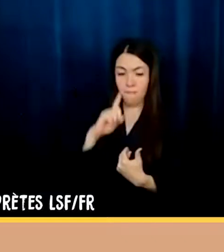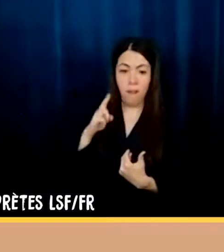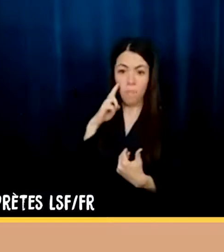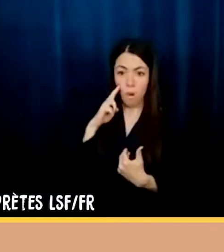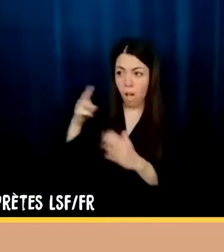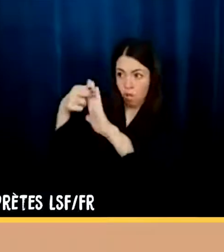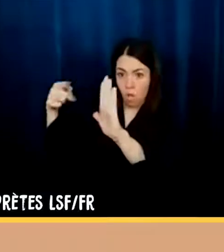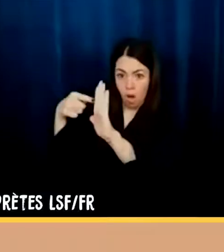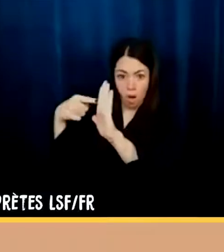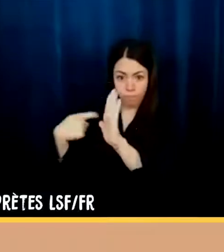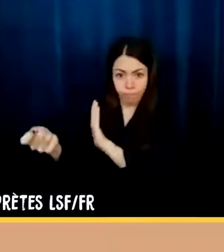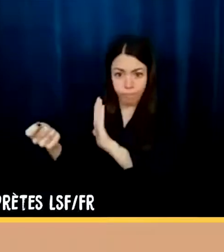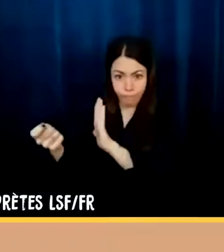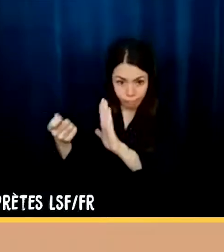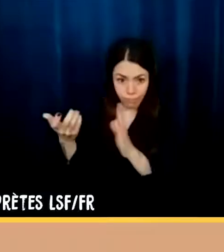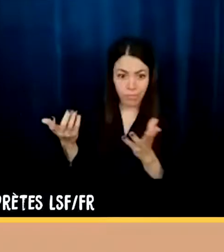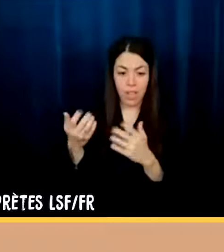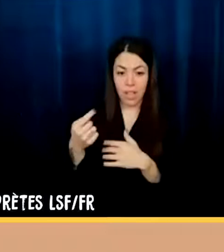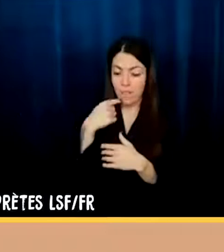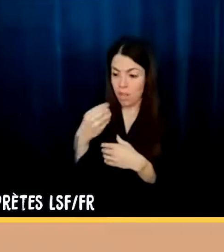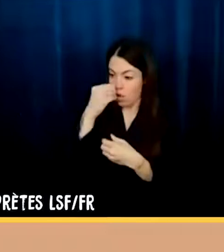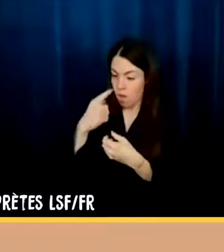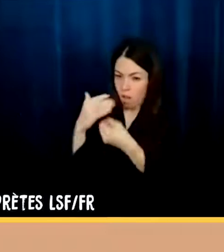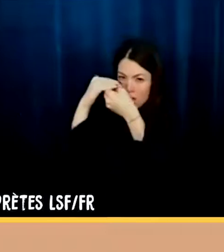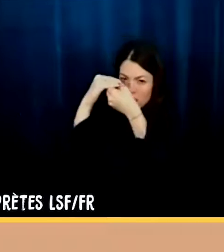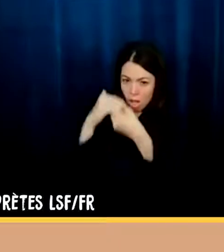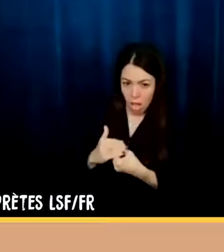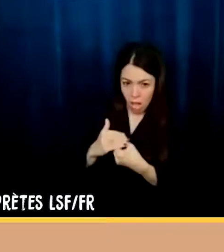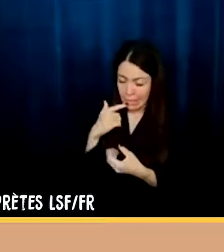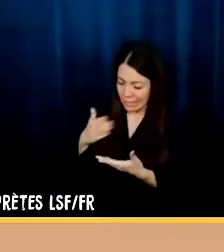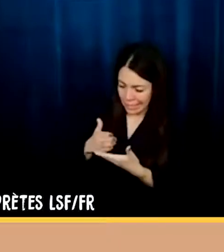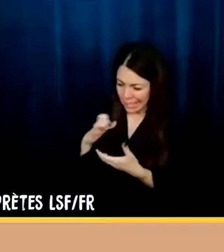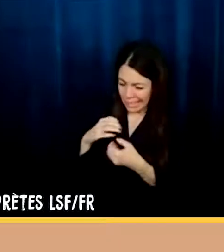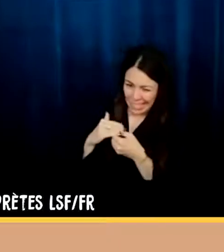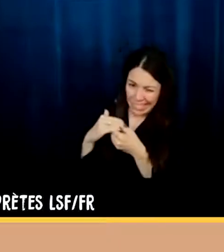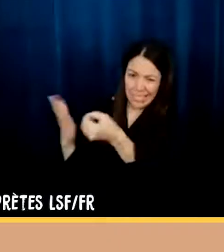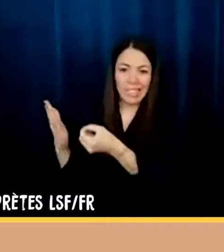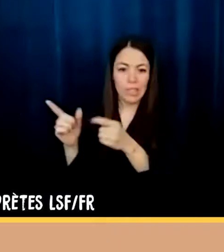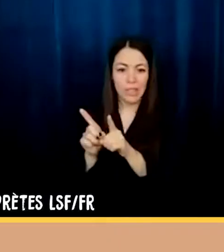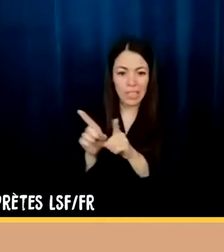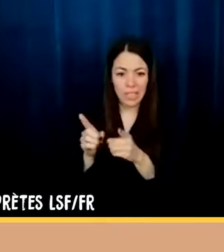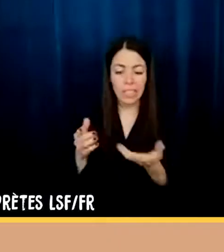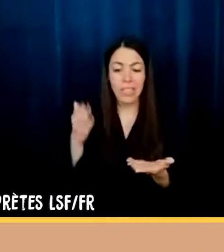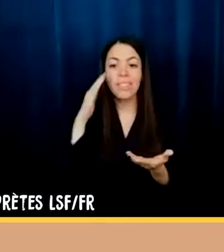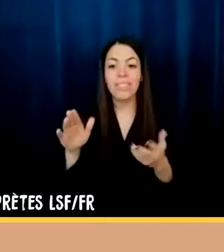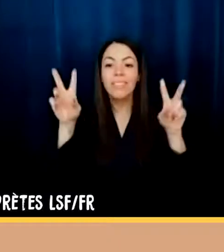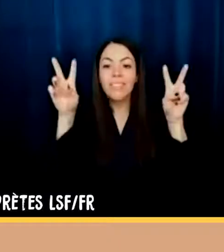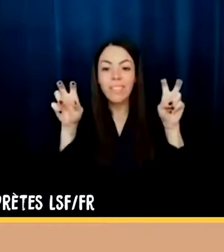échapper à l'essentialisation dont sont victimes les personnes noires. Pour rappel, la noirie est un pays qui n'existe pas.